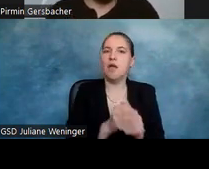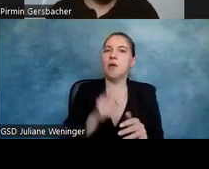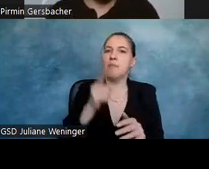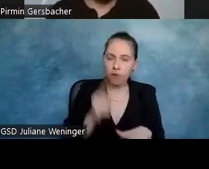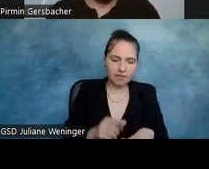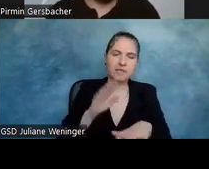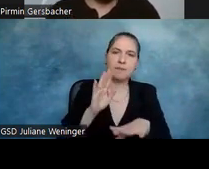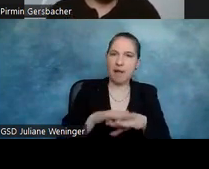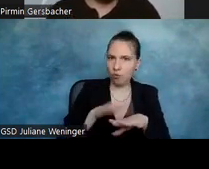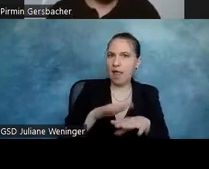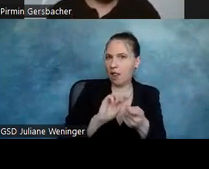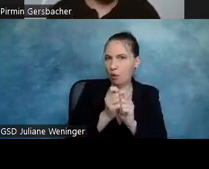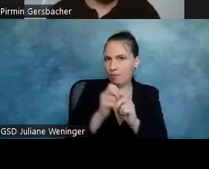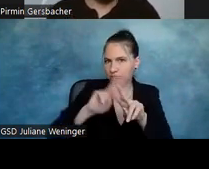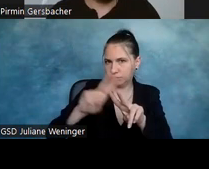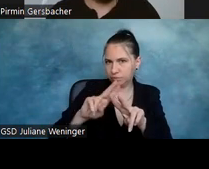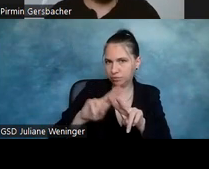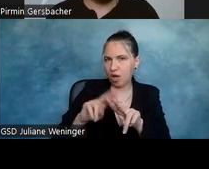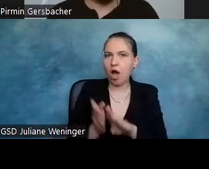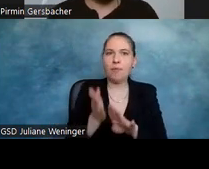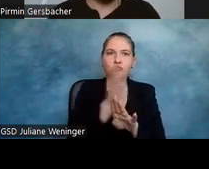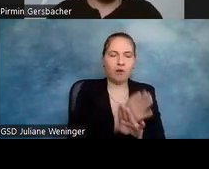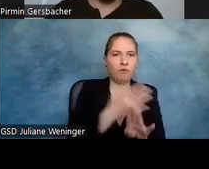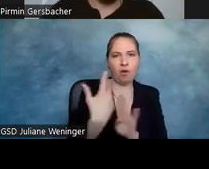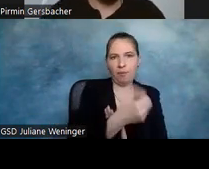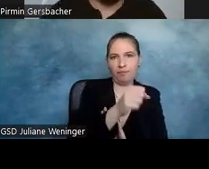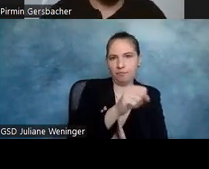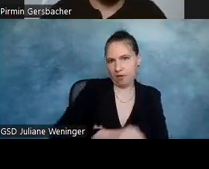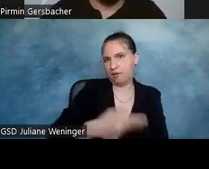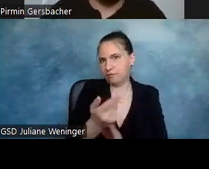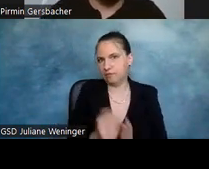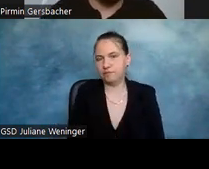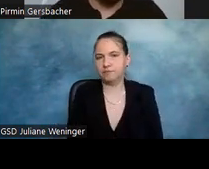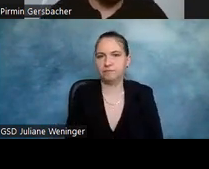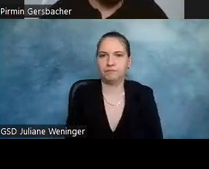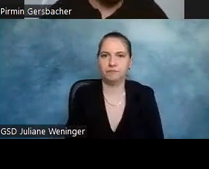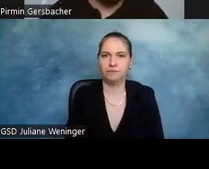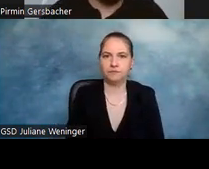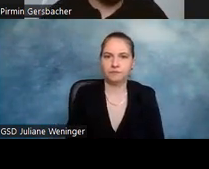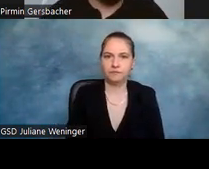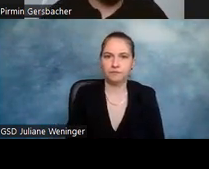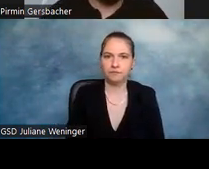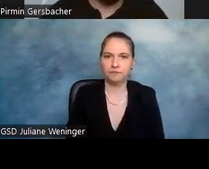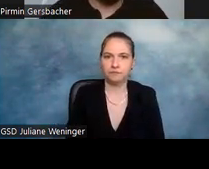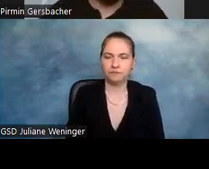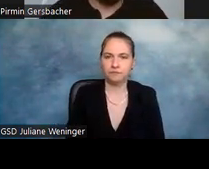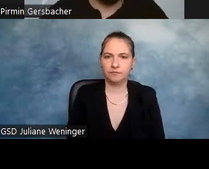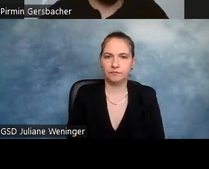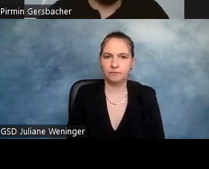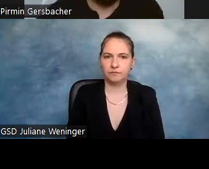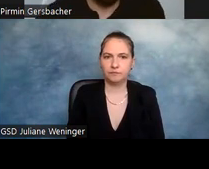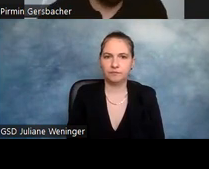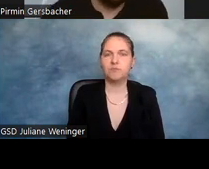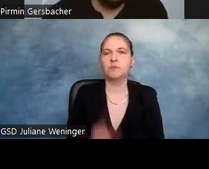besten sich anschauen müssen, aber es nimmt einem schon mal Arbeit ab, sowas, was vielleicht auch sonst übersehen werden könnte. Und genau, wie gesagt, Nutzer mit